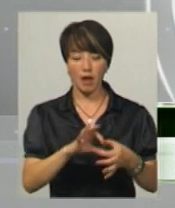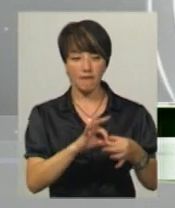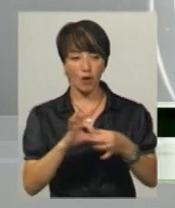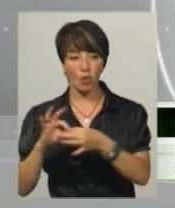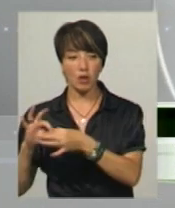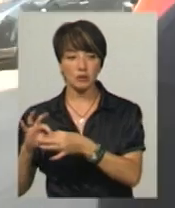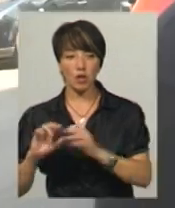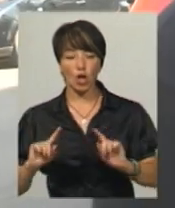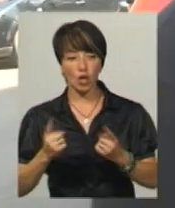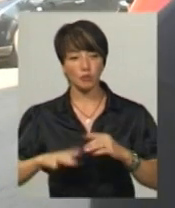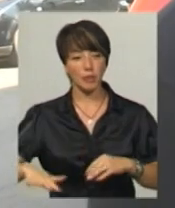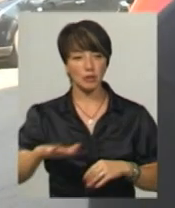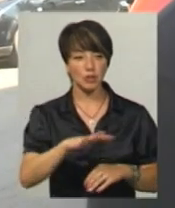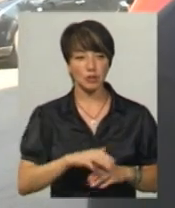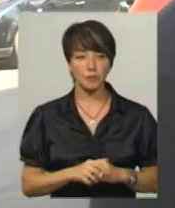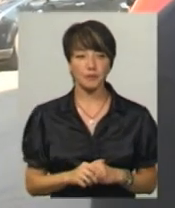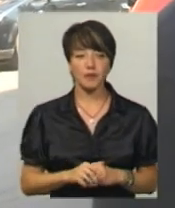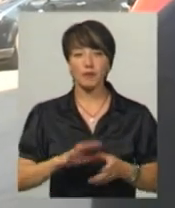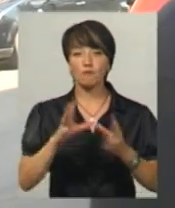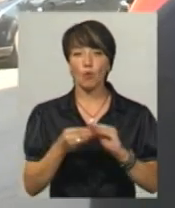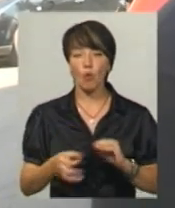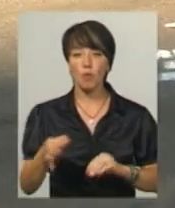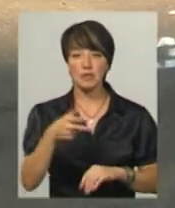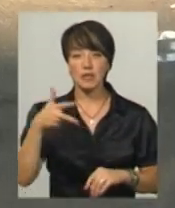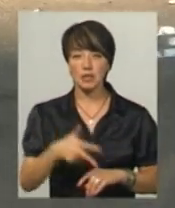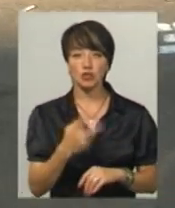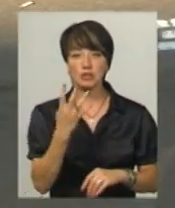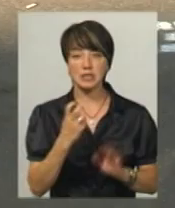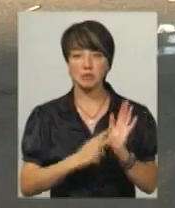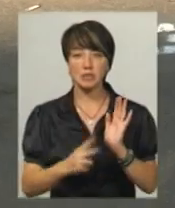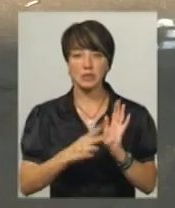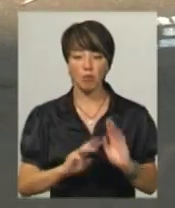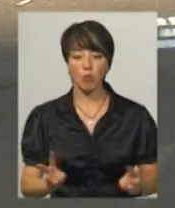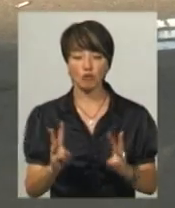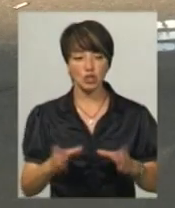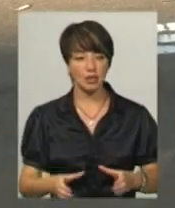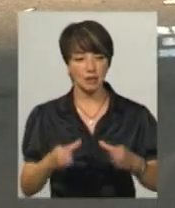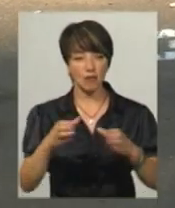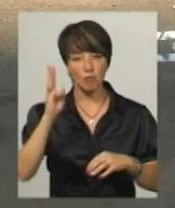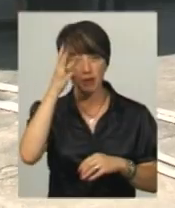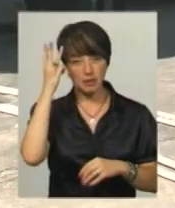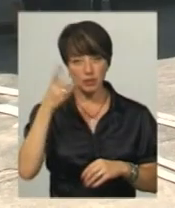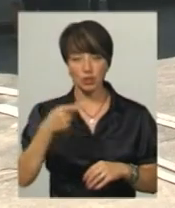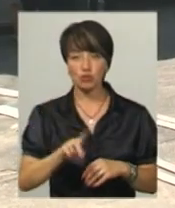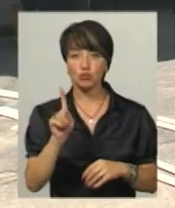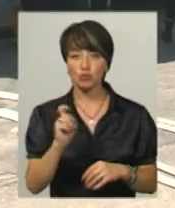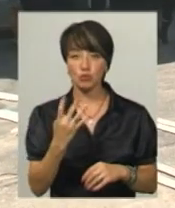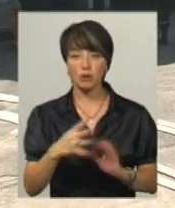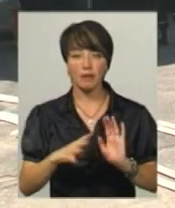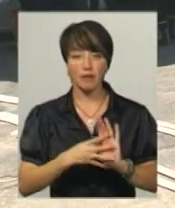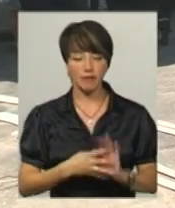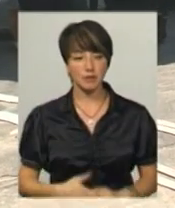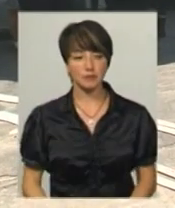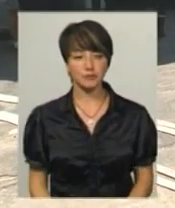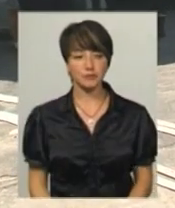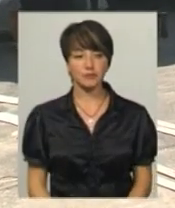на арешт-майданчик. За словами Андрія Дідура, всього в області 3477 пожежних гідрантів, у Хмельницькому їх 1149. Михайло